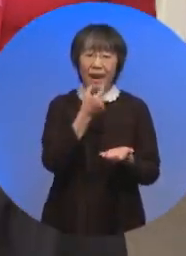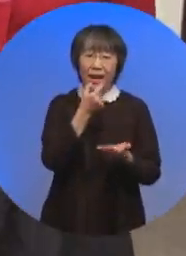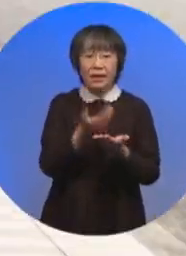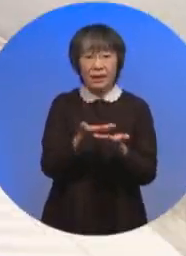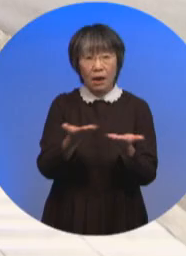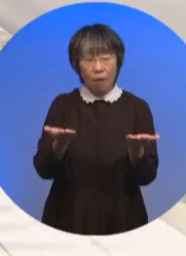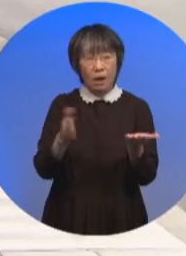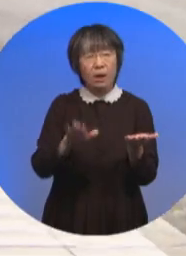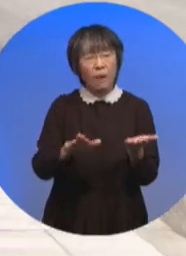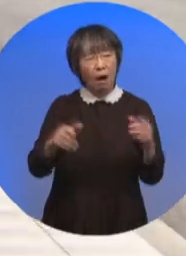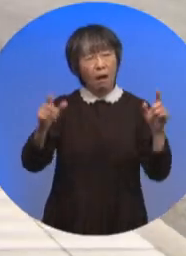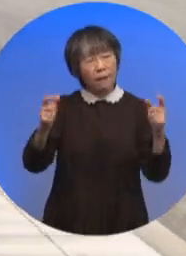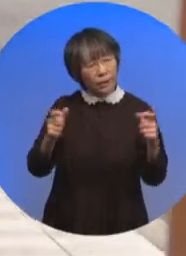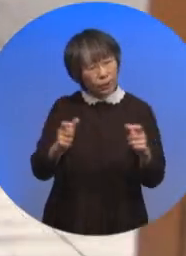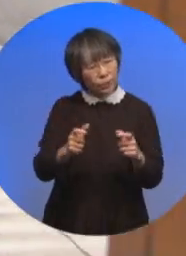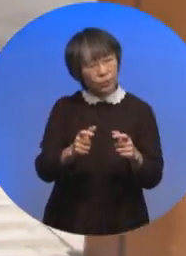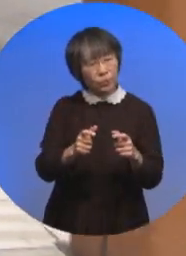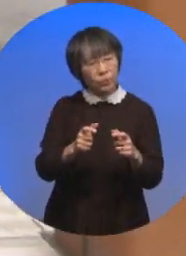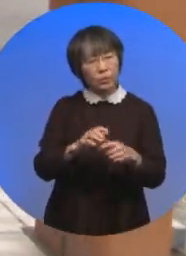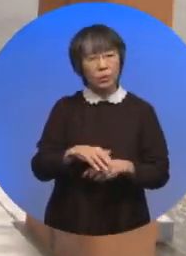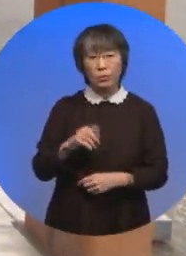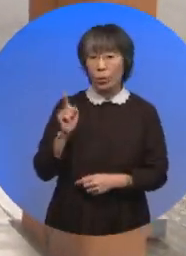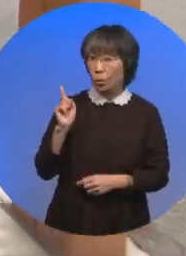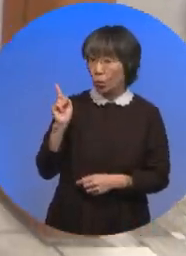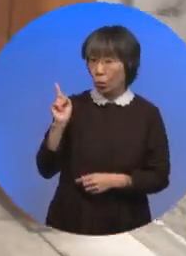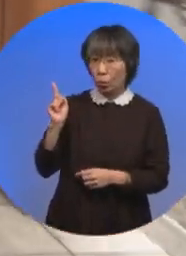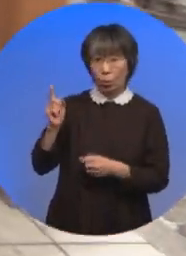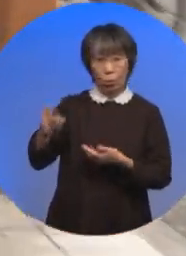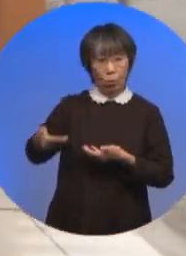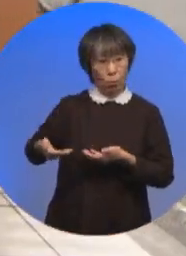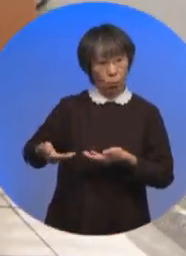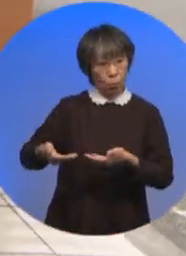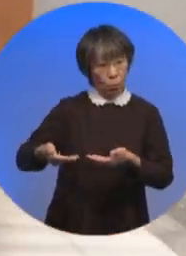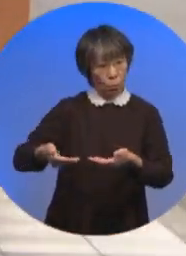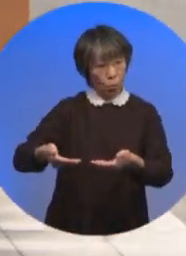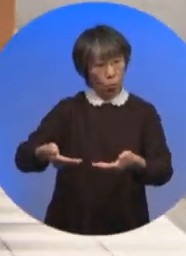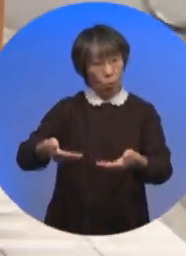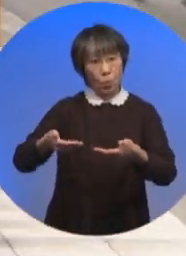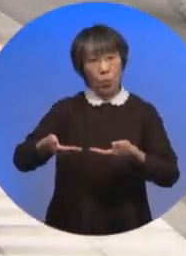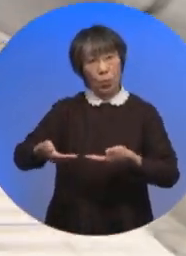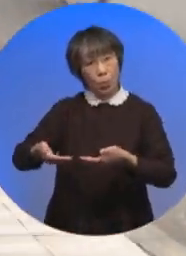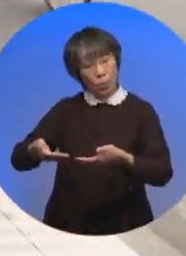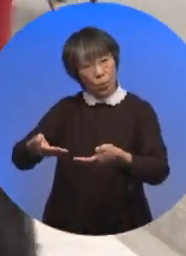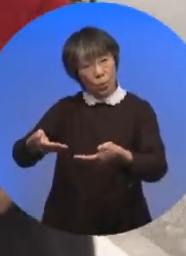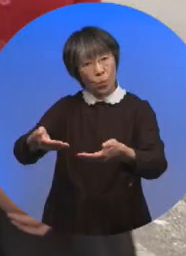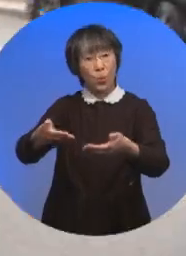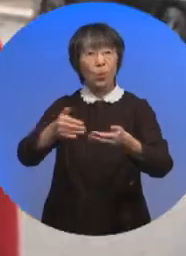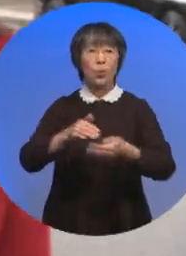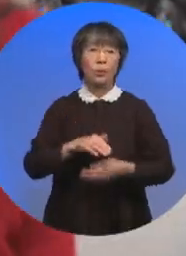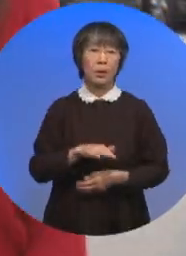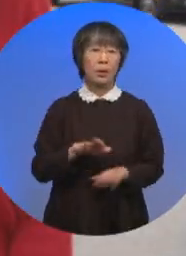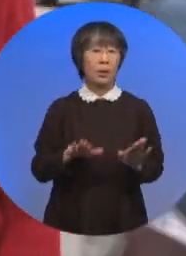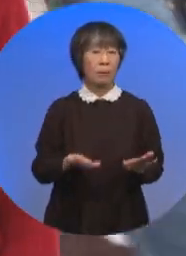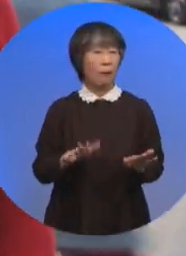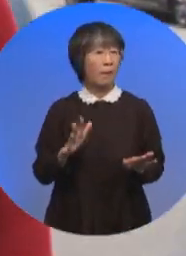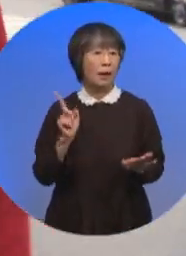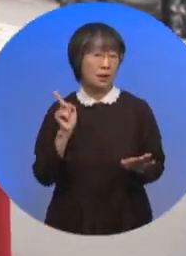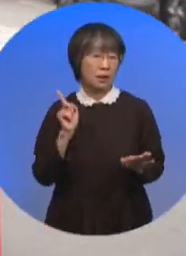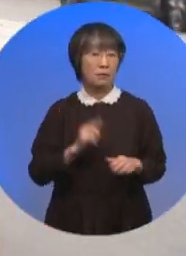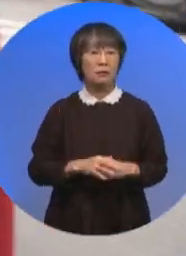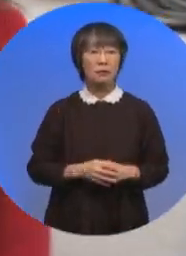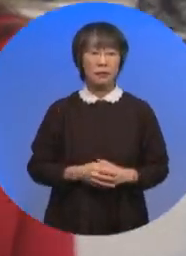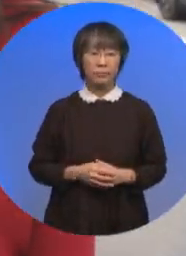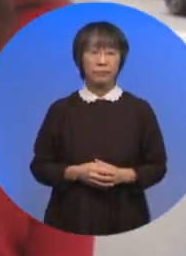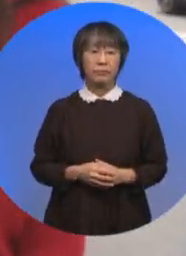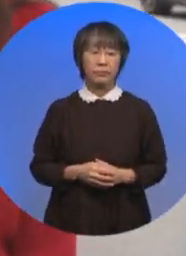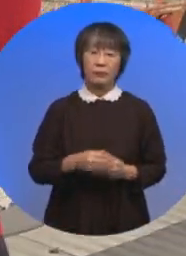ね。でもこの6個も商店街がこう繋がってるとなかなかないですよね。 そうですよね、うん、本当に買い物に困らない。 そう